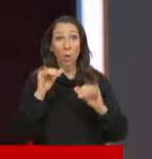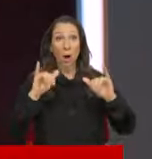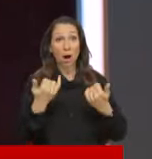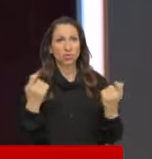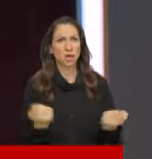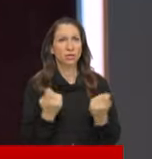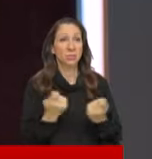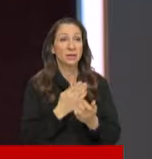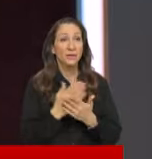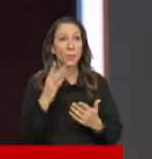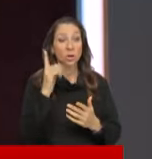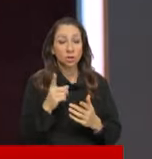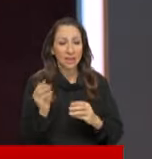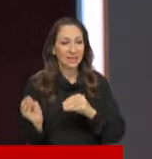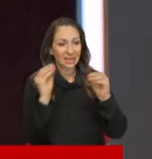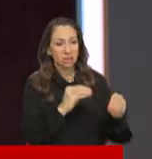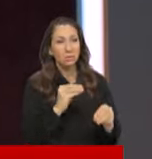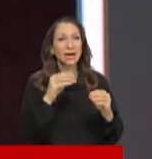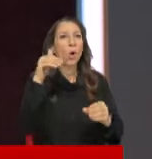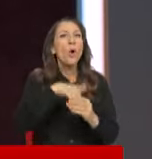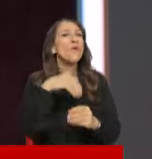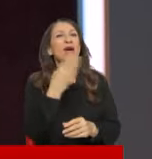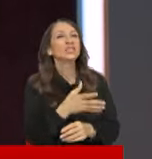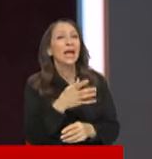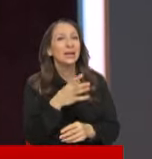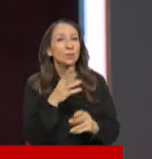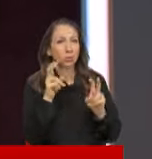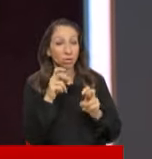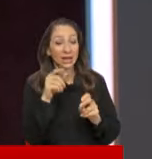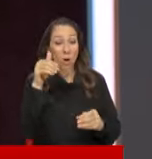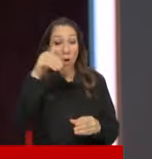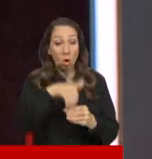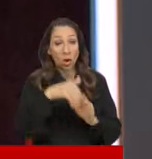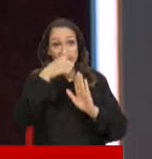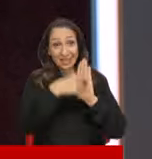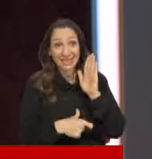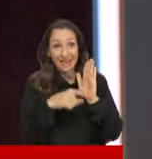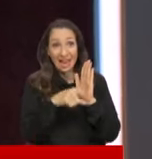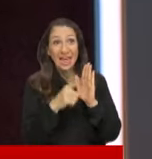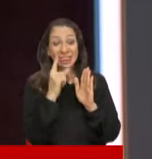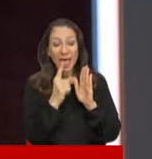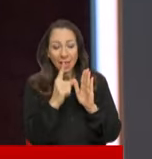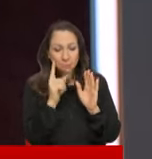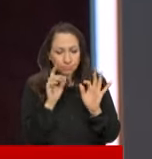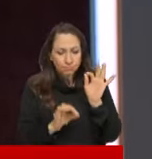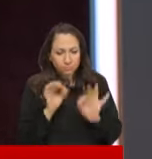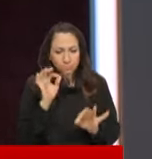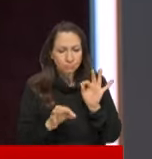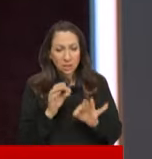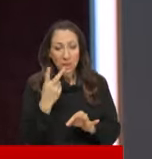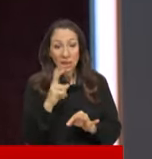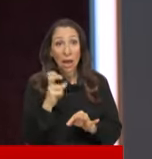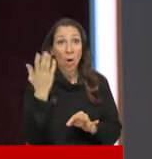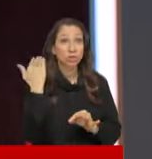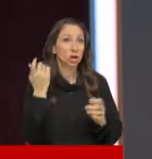bir çalışma yürütüyoruz önce taşıma seçmen meselesi ile ilgili şunu söyleyeyim Seçmen listelerini tek tek inceledik 2 ay